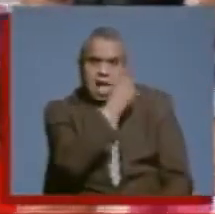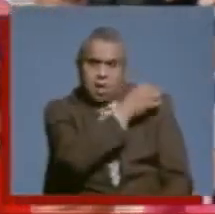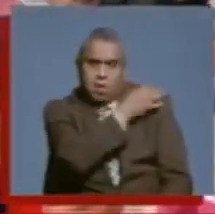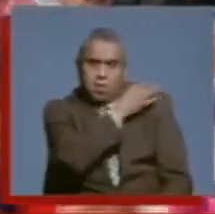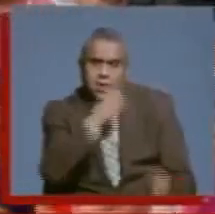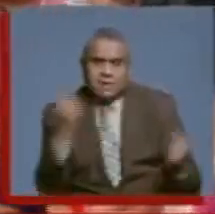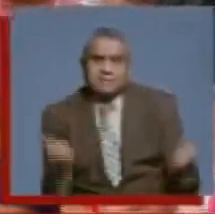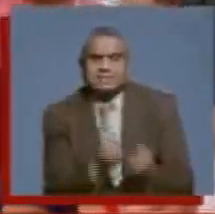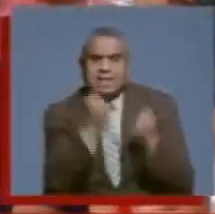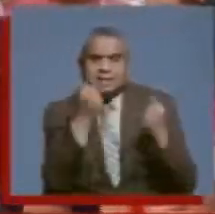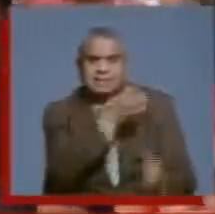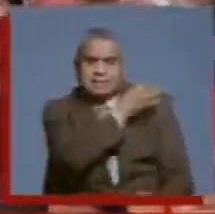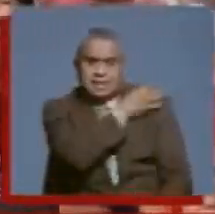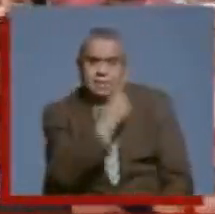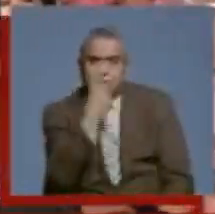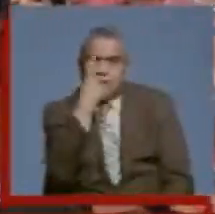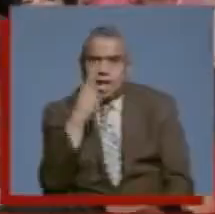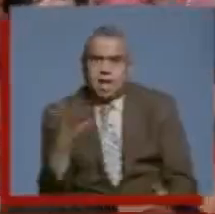الاختبار.